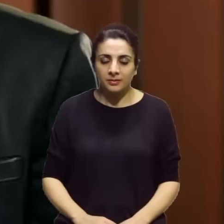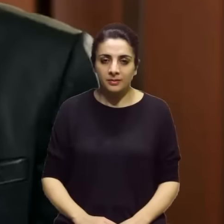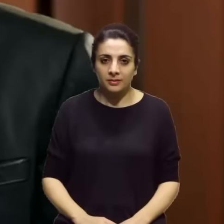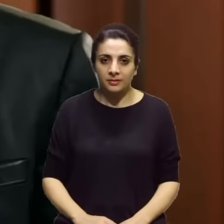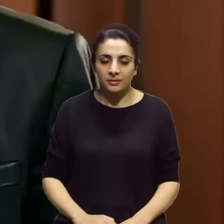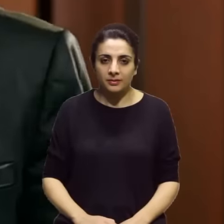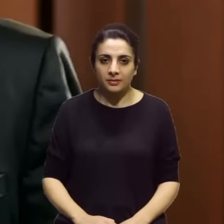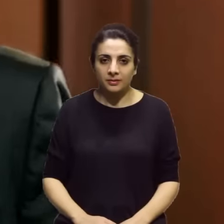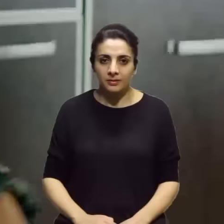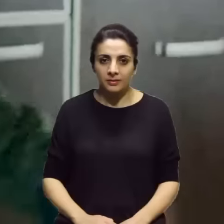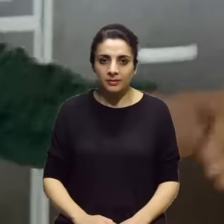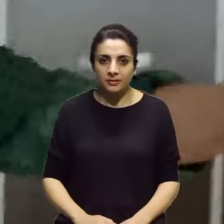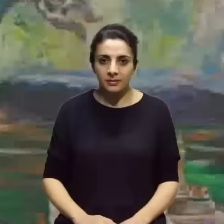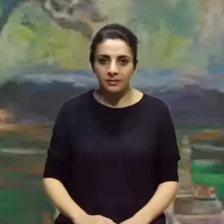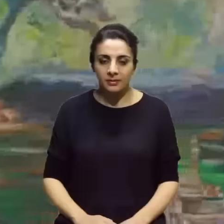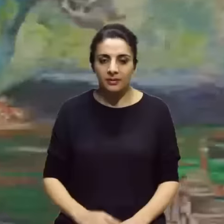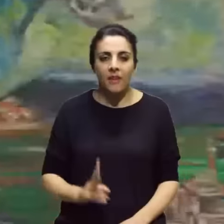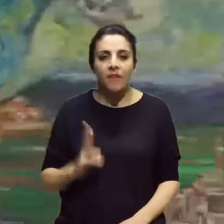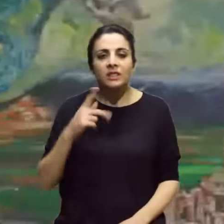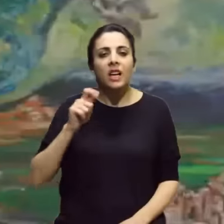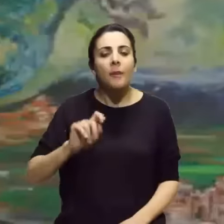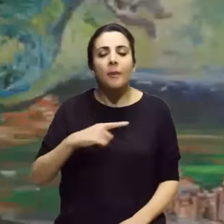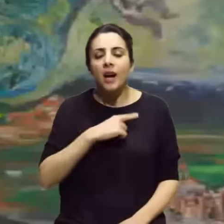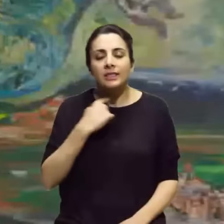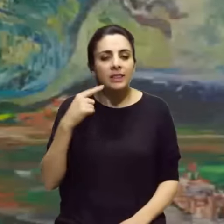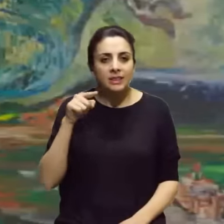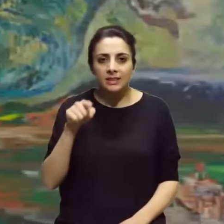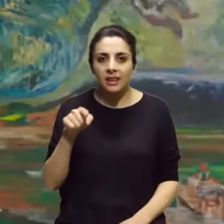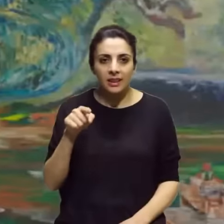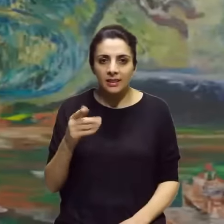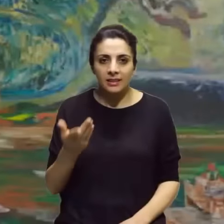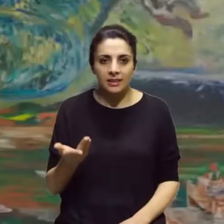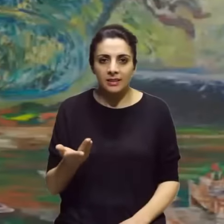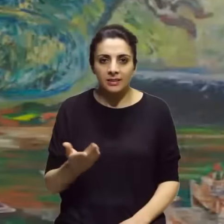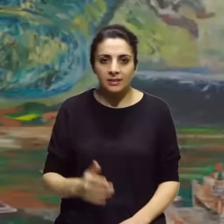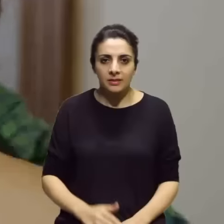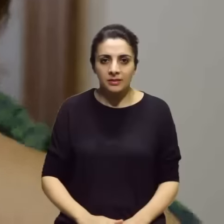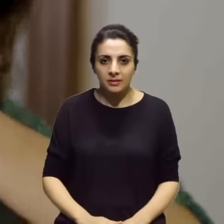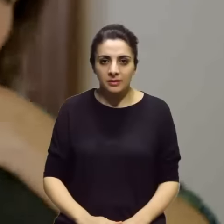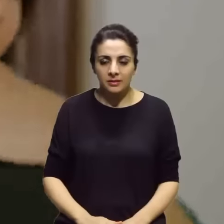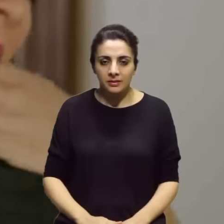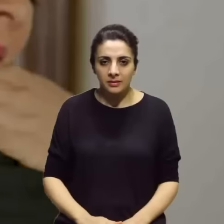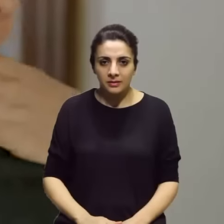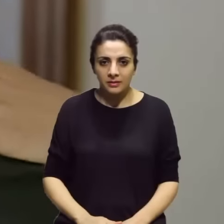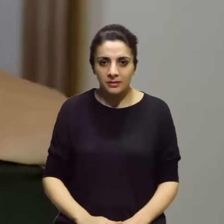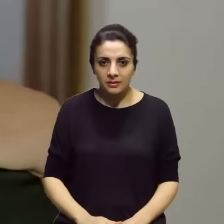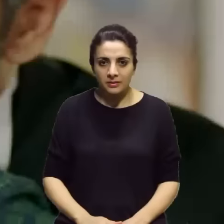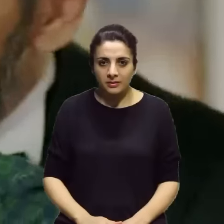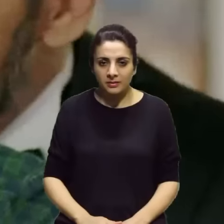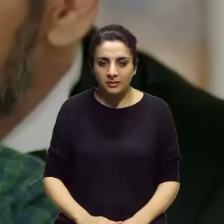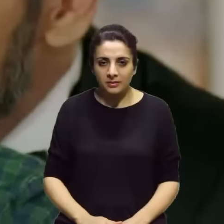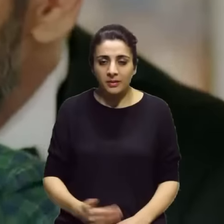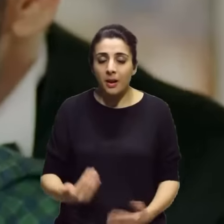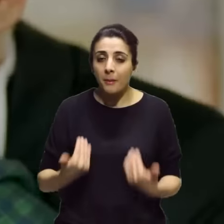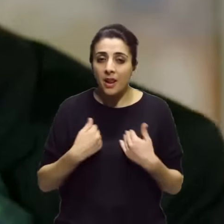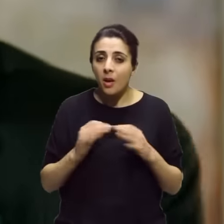Dayanamayıp geri dönerken Reyhan da arkasını döndü. Birbirlerine koşup sıkıca sımsıkı sarıldılar. Birbirlerinin sırtlarını sıvazlayarak